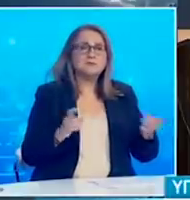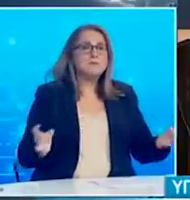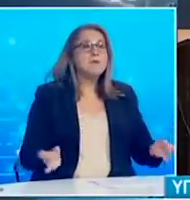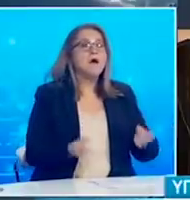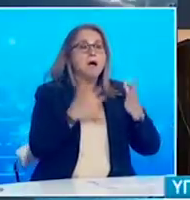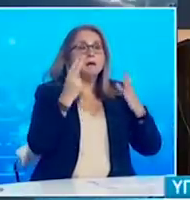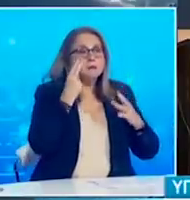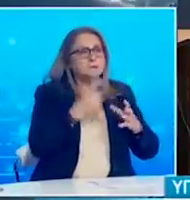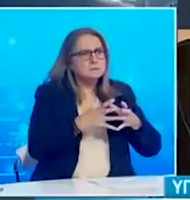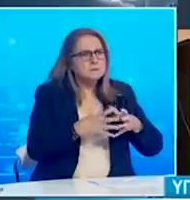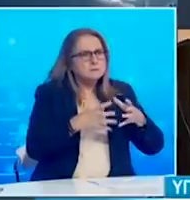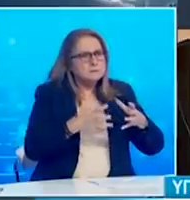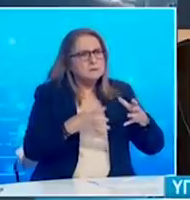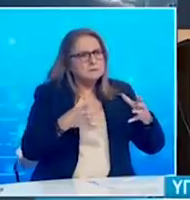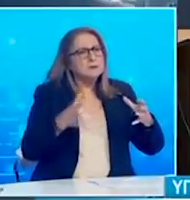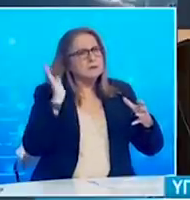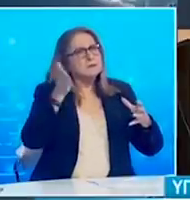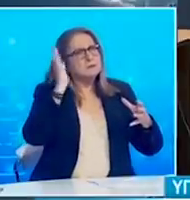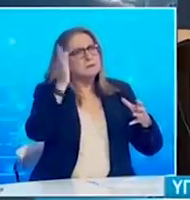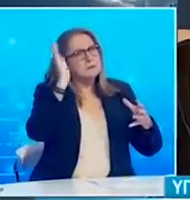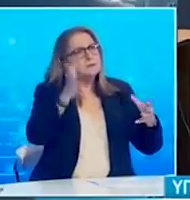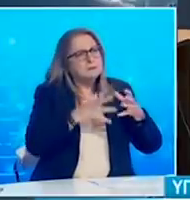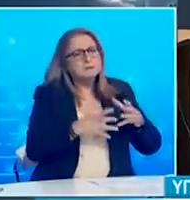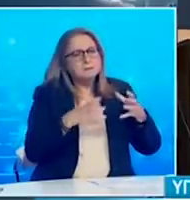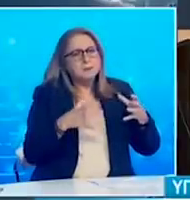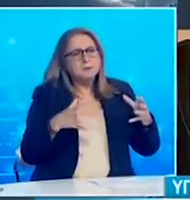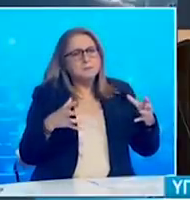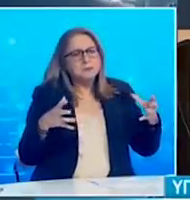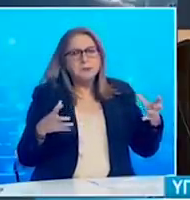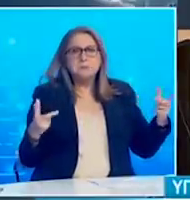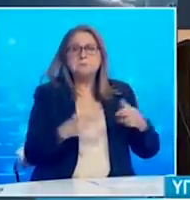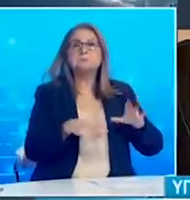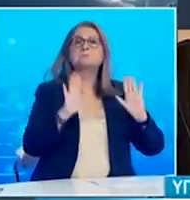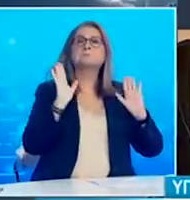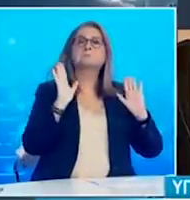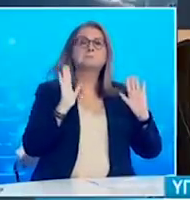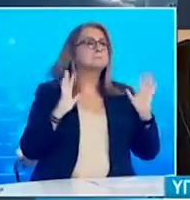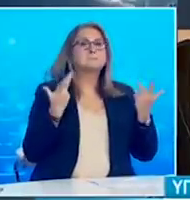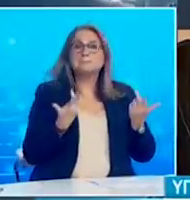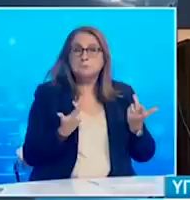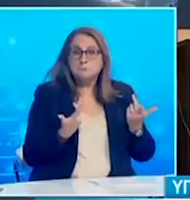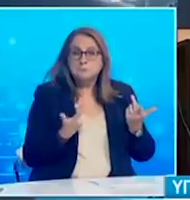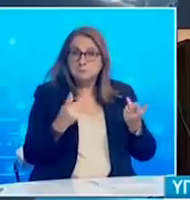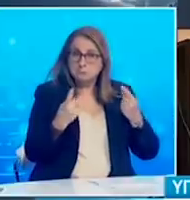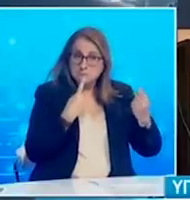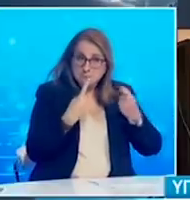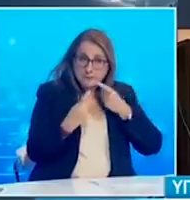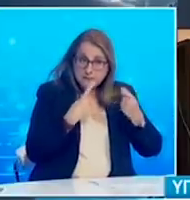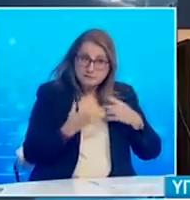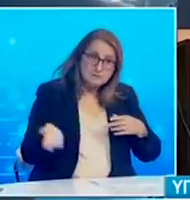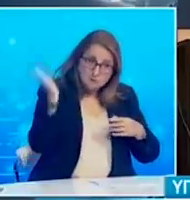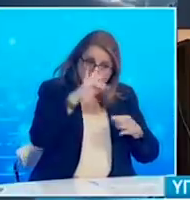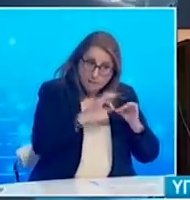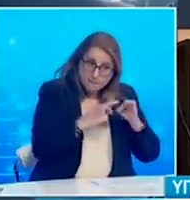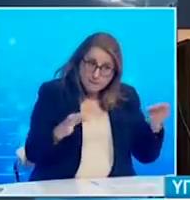αναποπεί η αυξητική αυτή η τάση, θα συζητήσετε τη λήψη